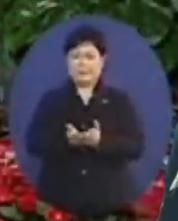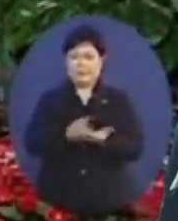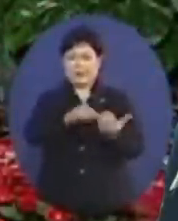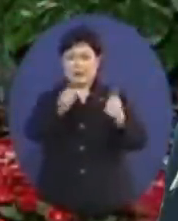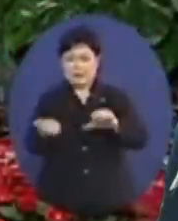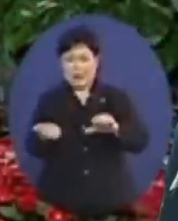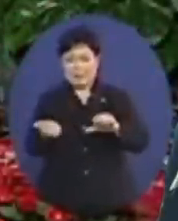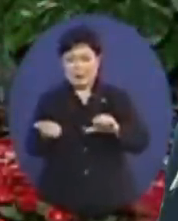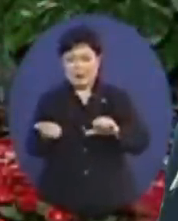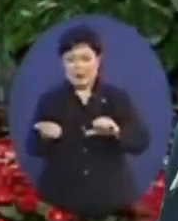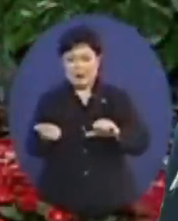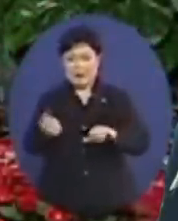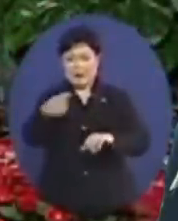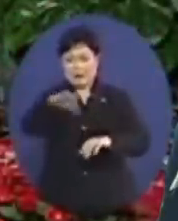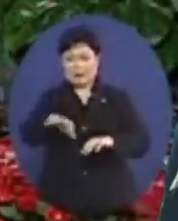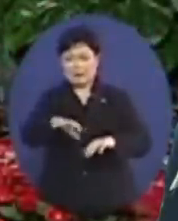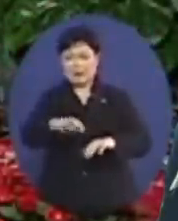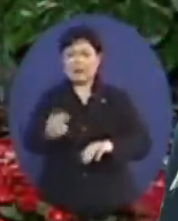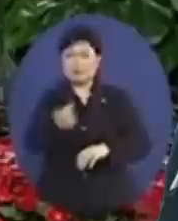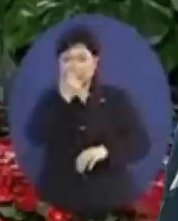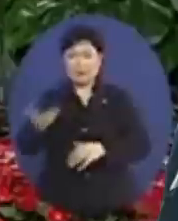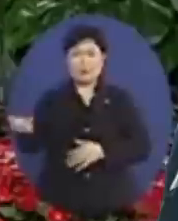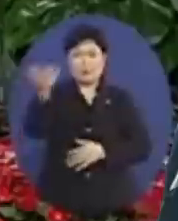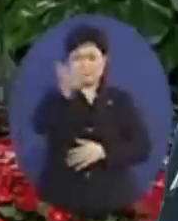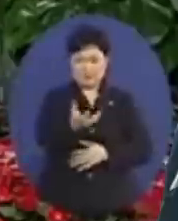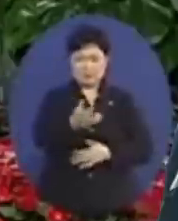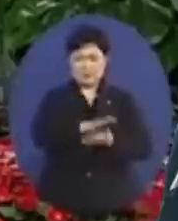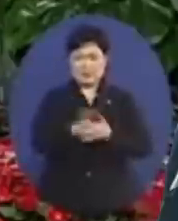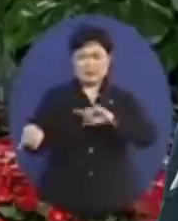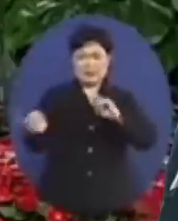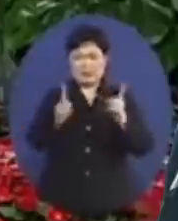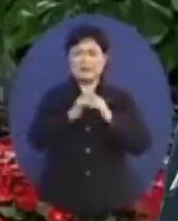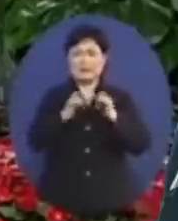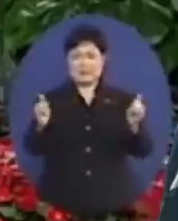사망에서 생명으로 옮김을 받았습니다. 살아난 사람입니다.